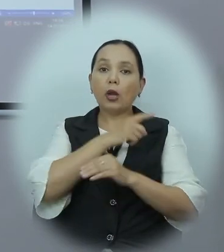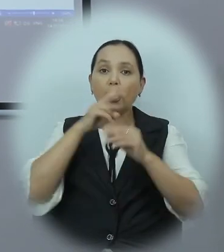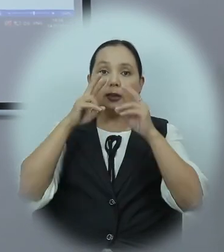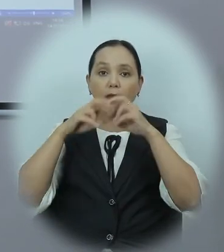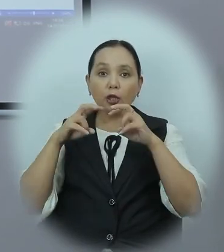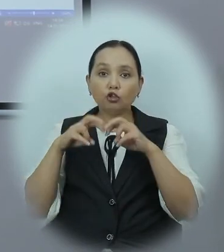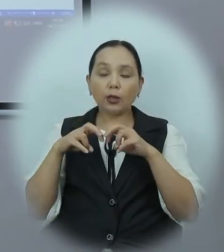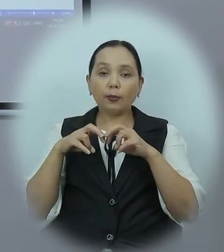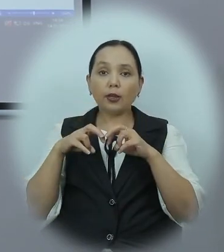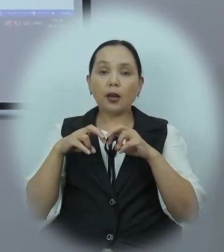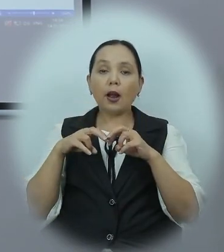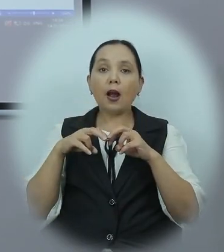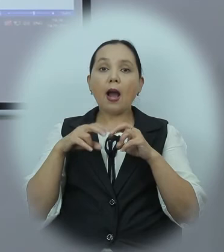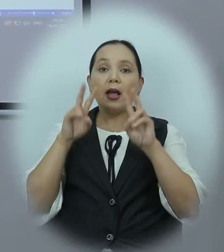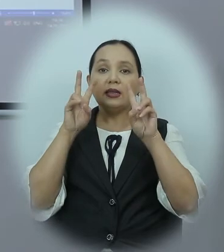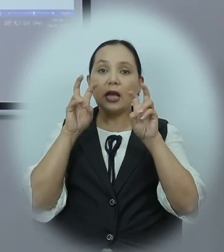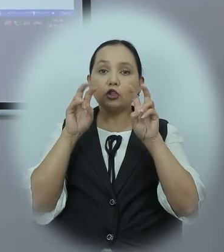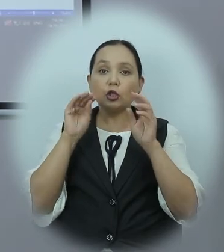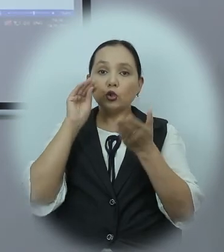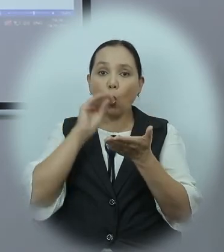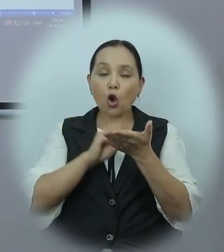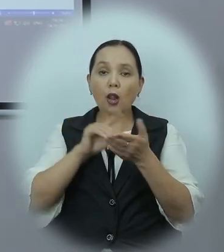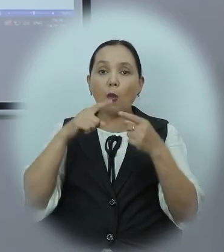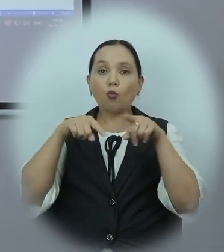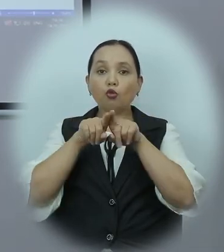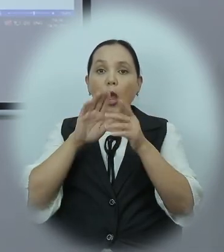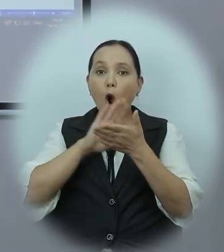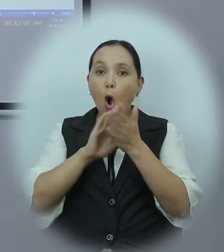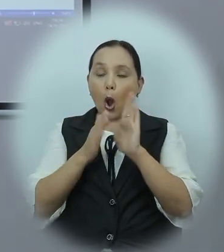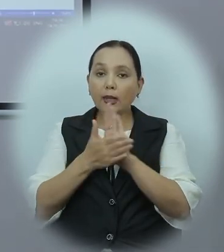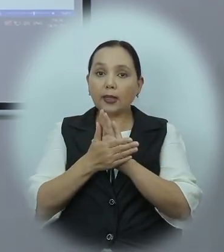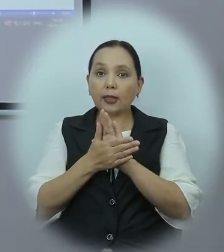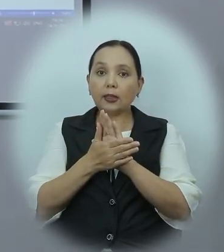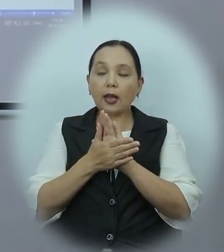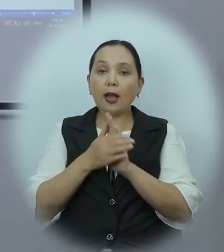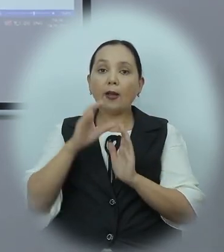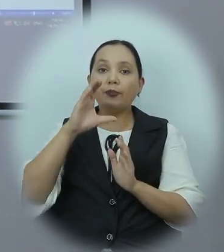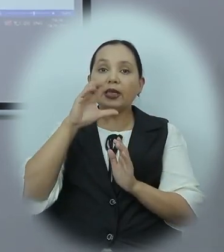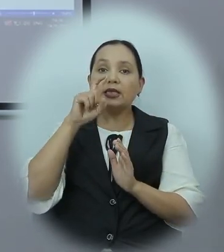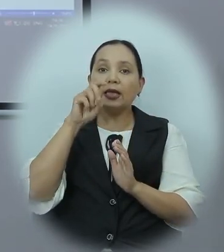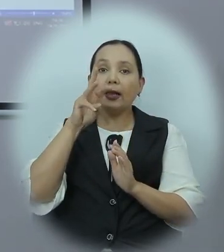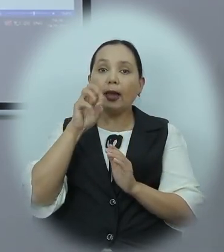tekshirib tashxis qo'yiladi. Bunday holatlarda sxema